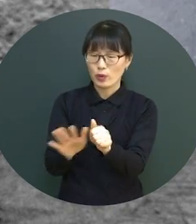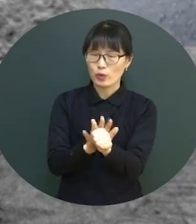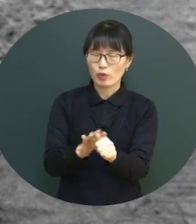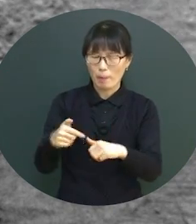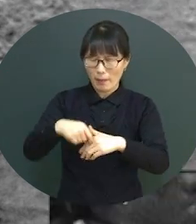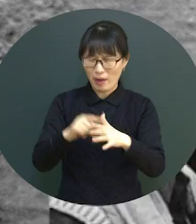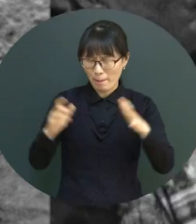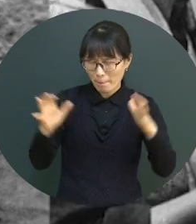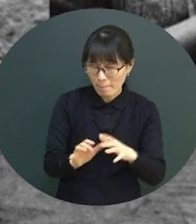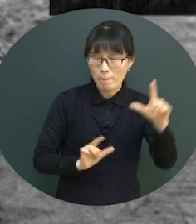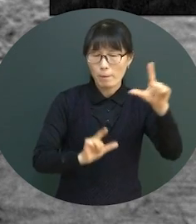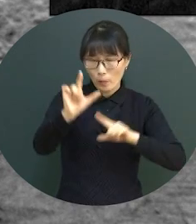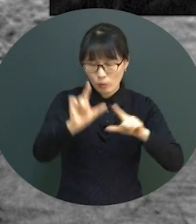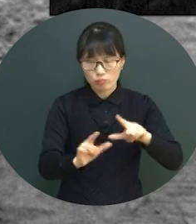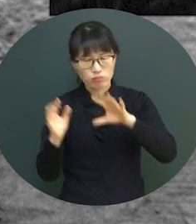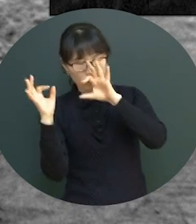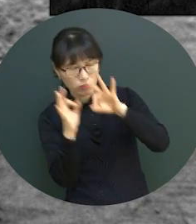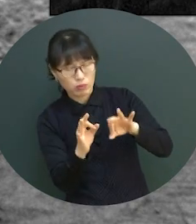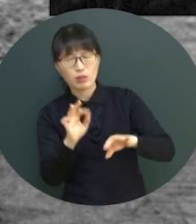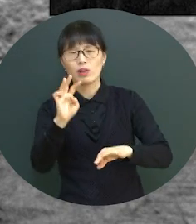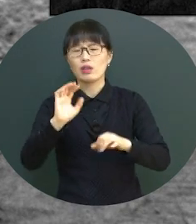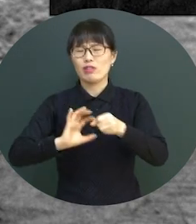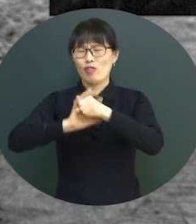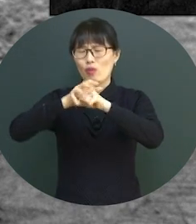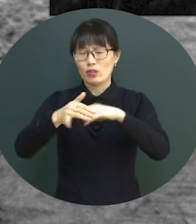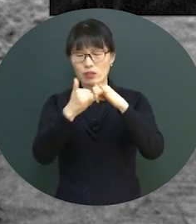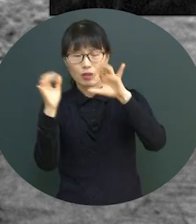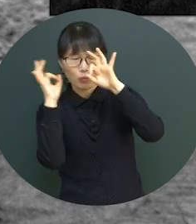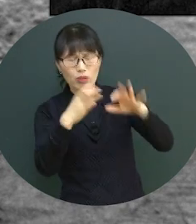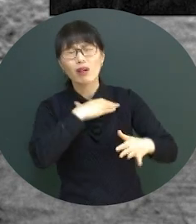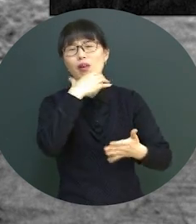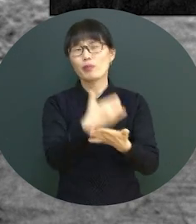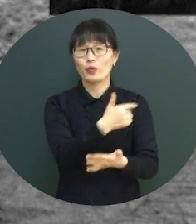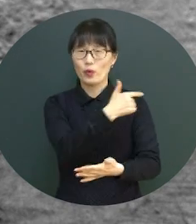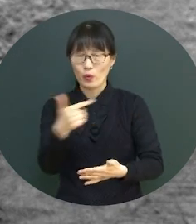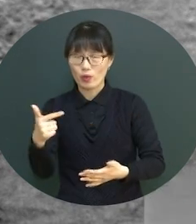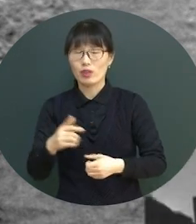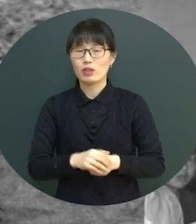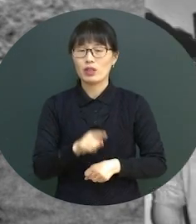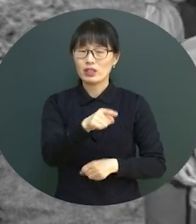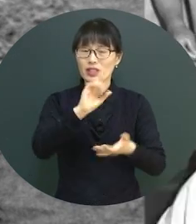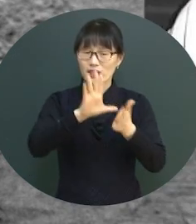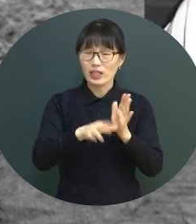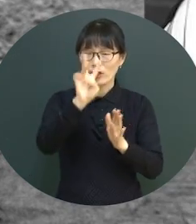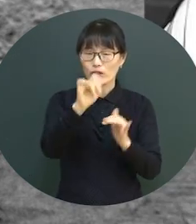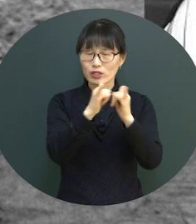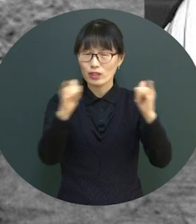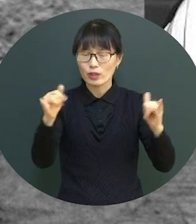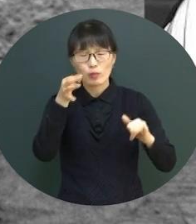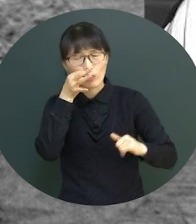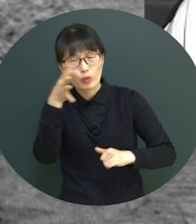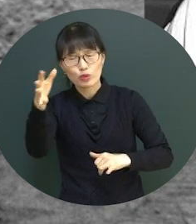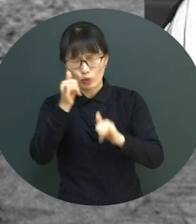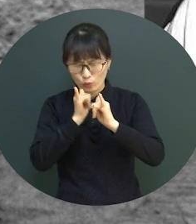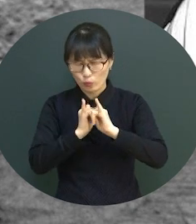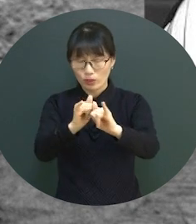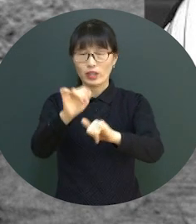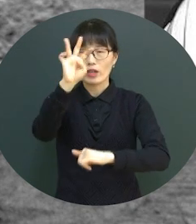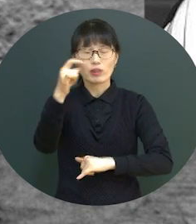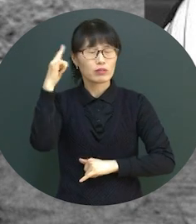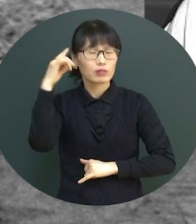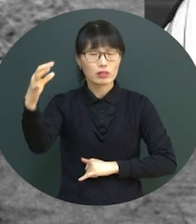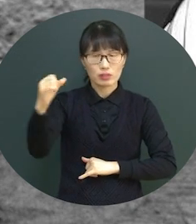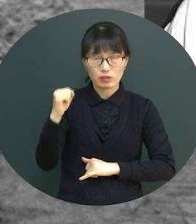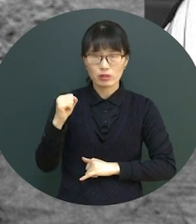대동세상은 전 세계인을 감동시키기도 했다. 당시 광주 시민들이 보여준 위대한 광주